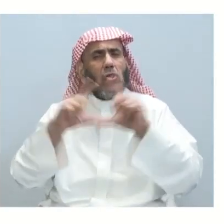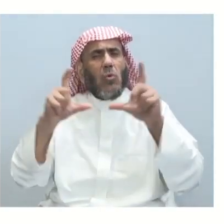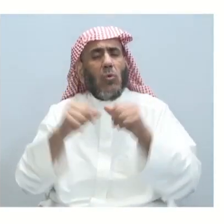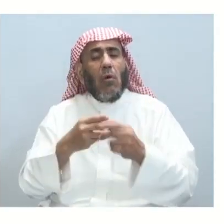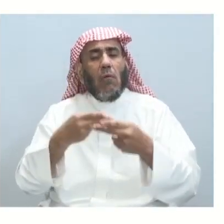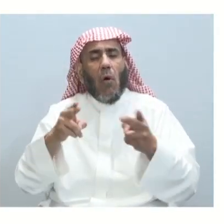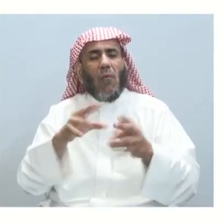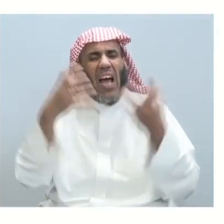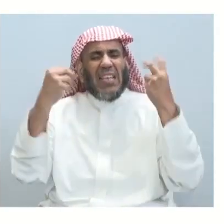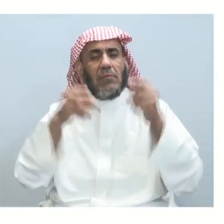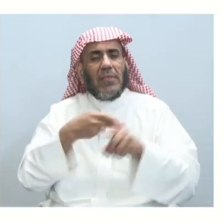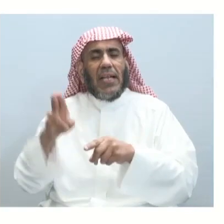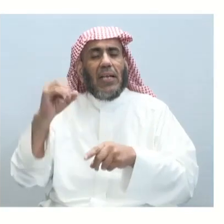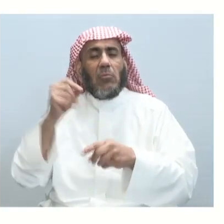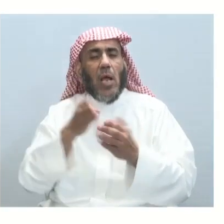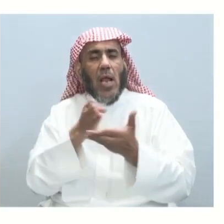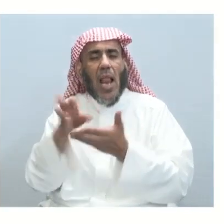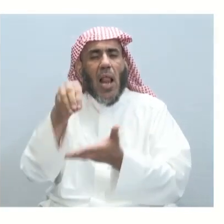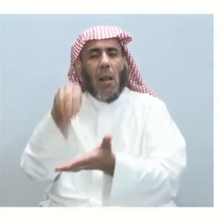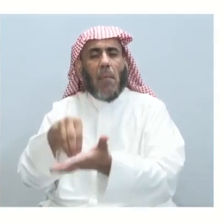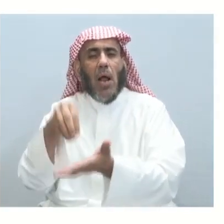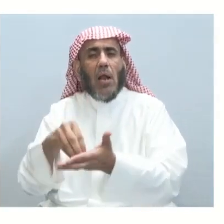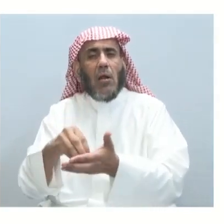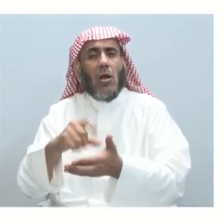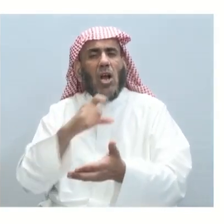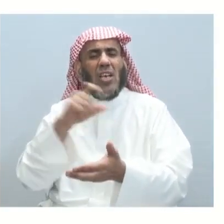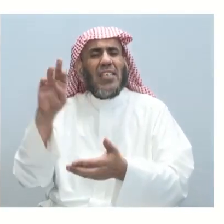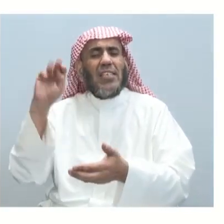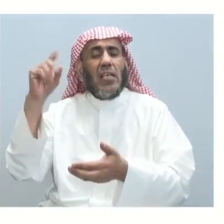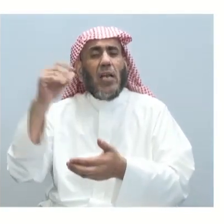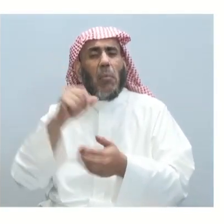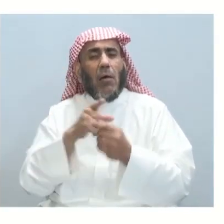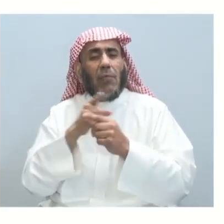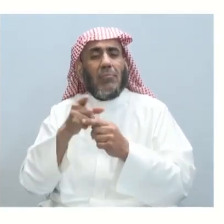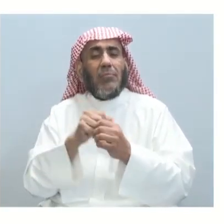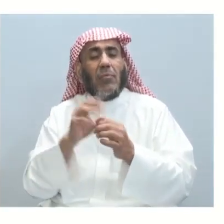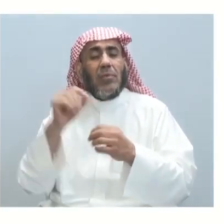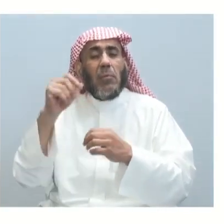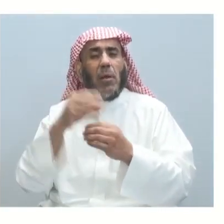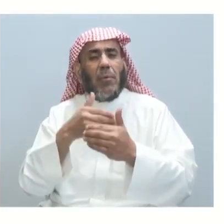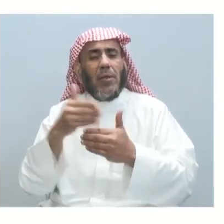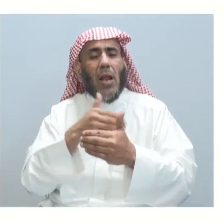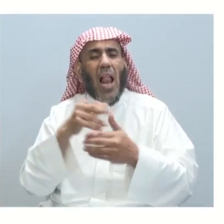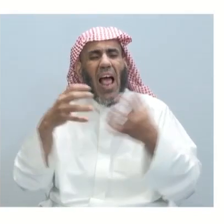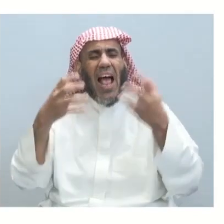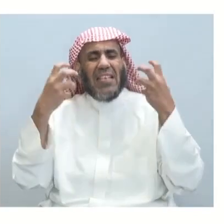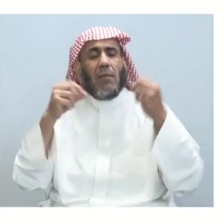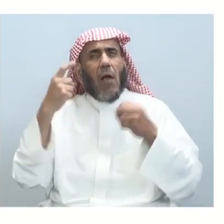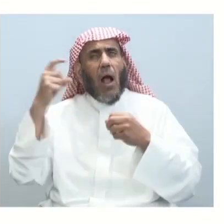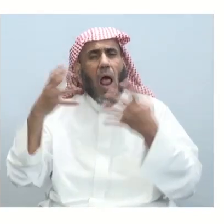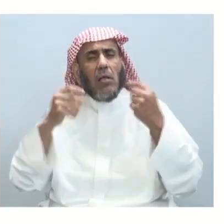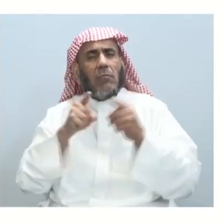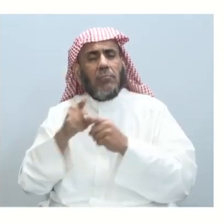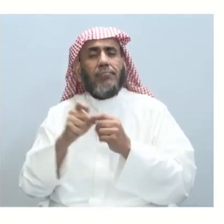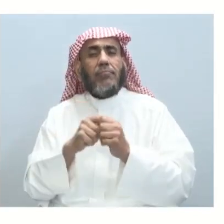فوافق الاسد فانطلق دمنه الى المكان الذي فيه شترب فلما فصل دمنه من عند الاسد فكر الاسد في